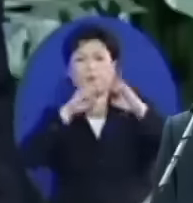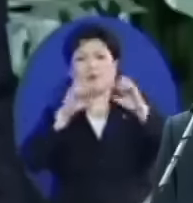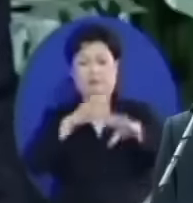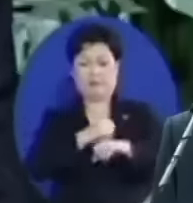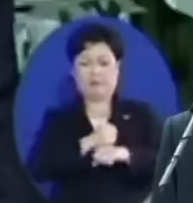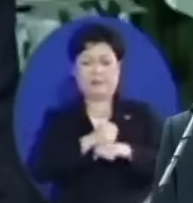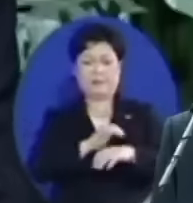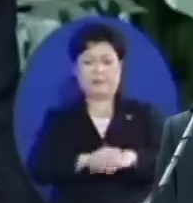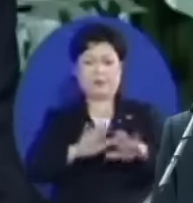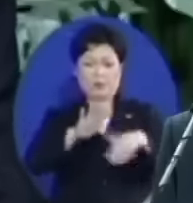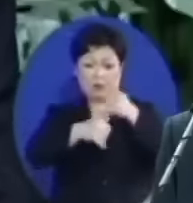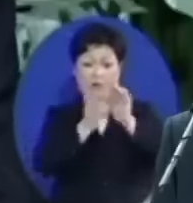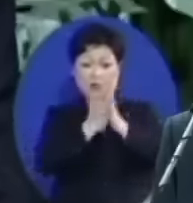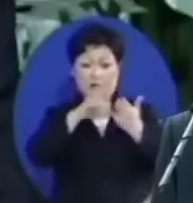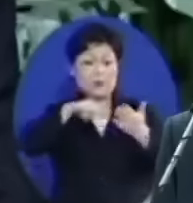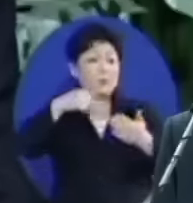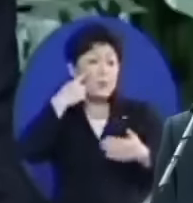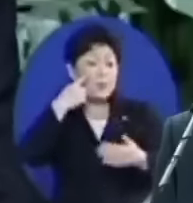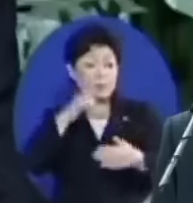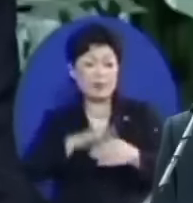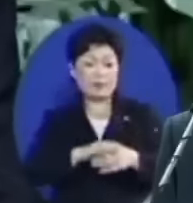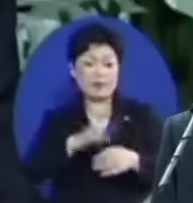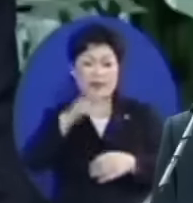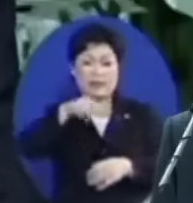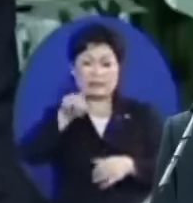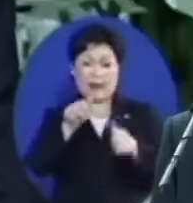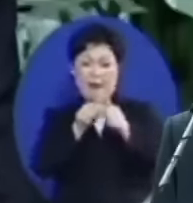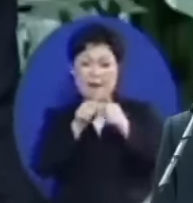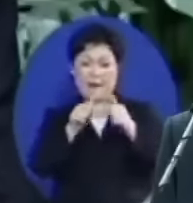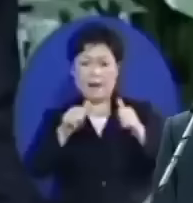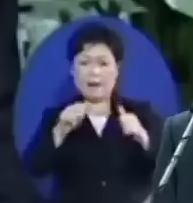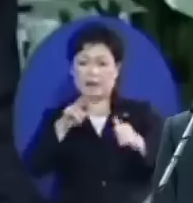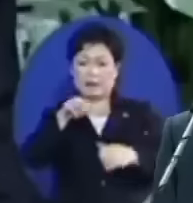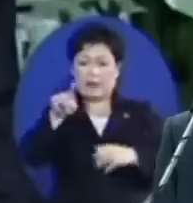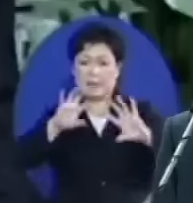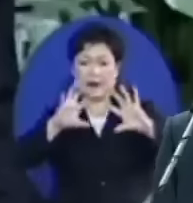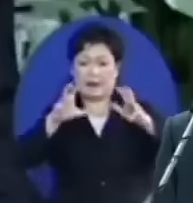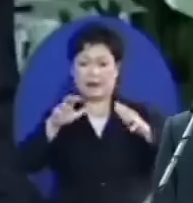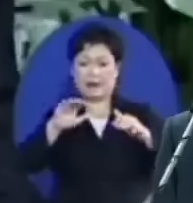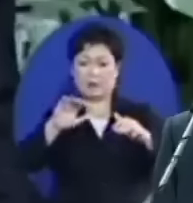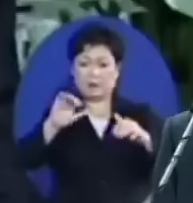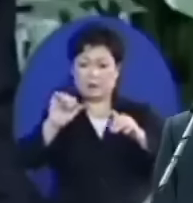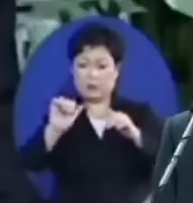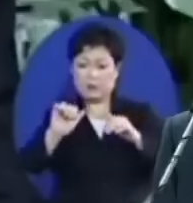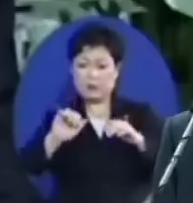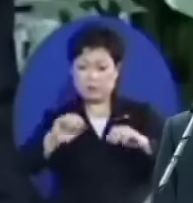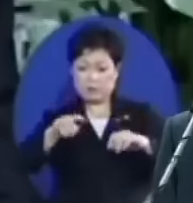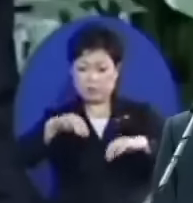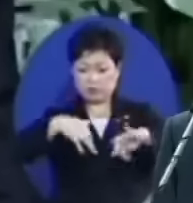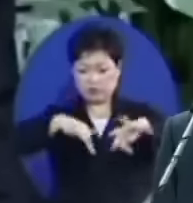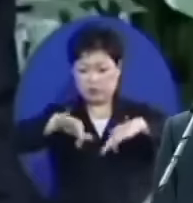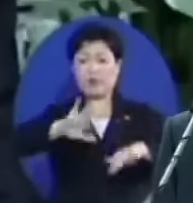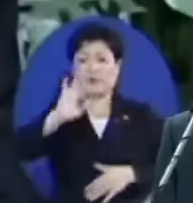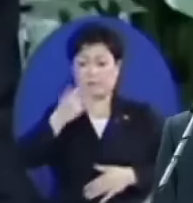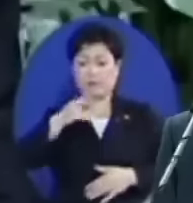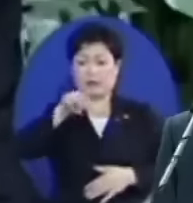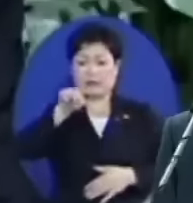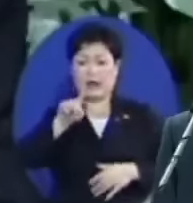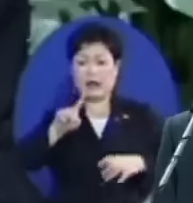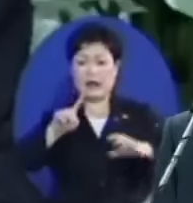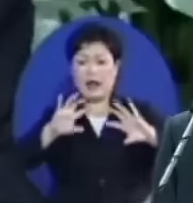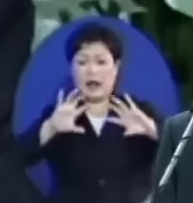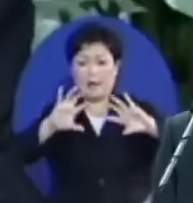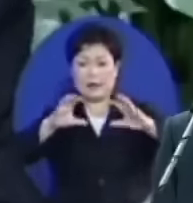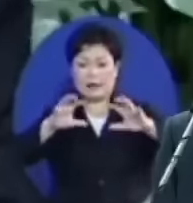오늘 읽은 성경에 보면 예수님이 사마리아로 지나가야만 했다고 했습니다. 그냥 지나가는 것이 아니라 사마리아로